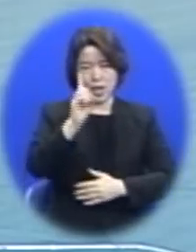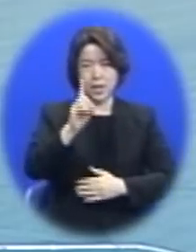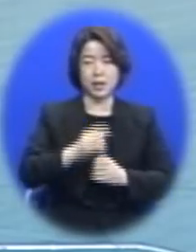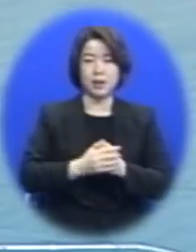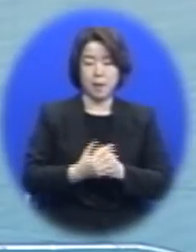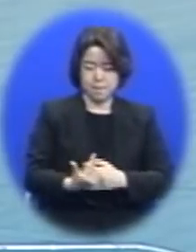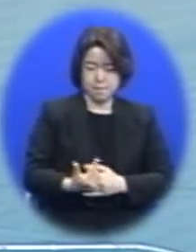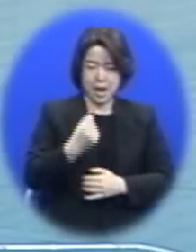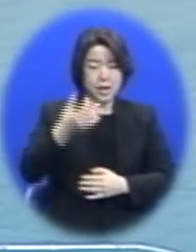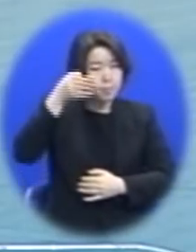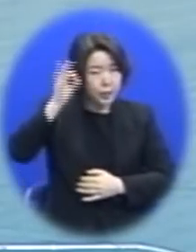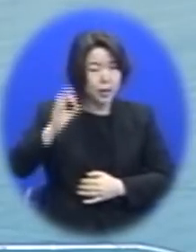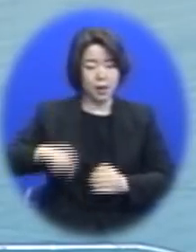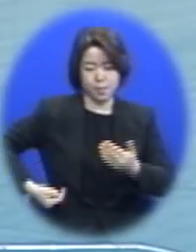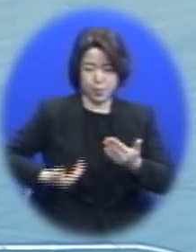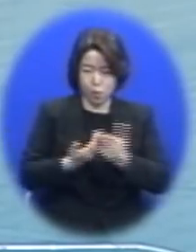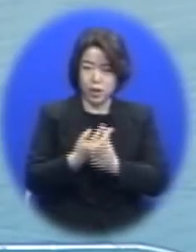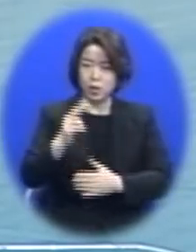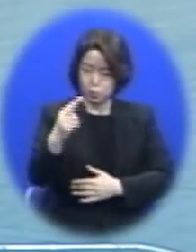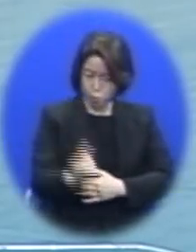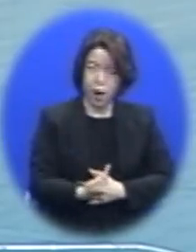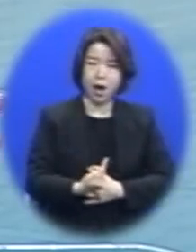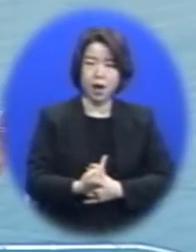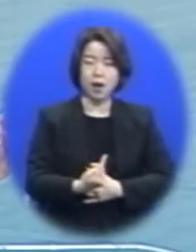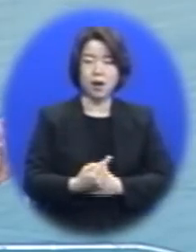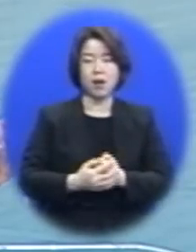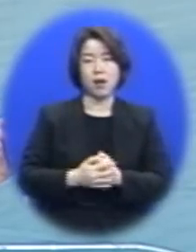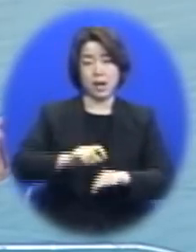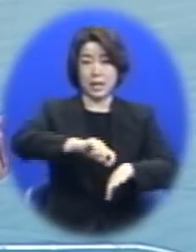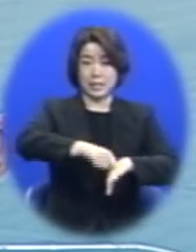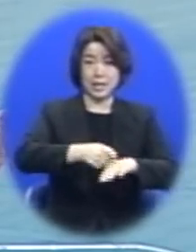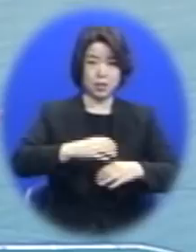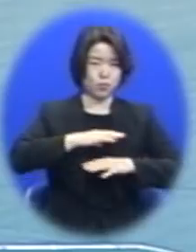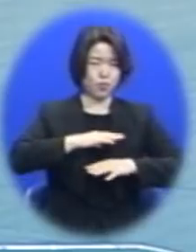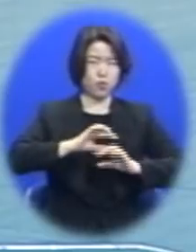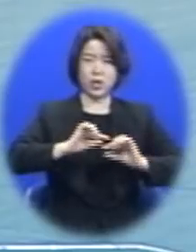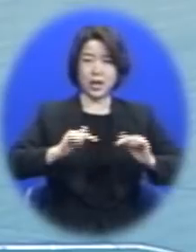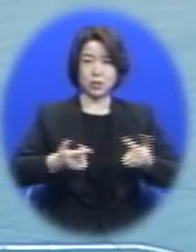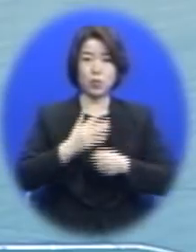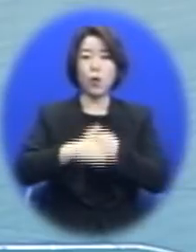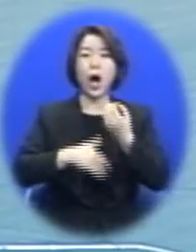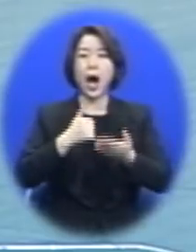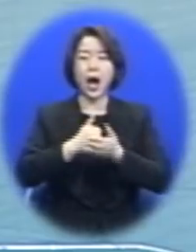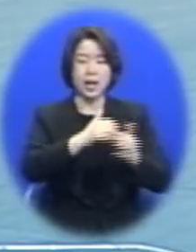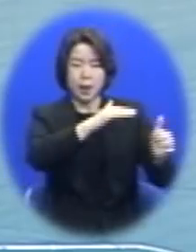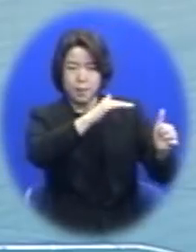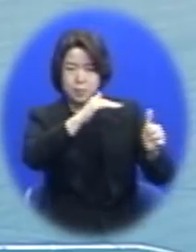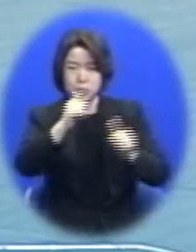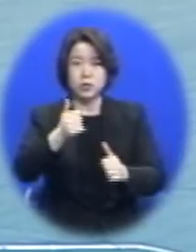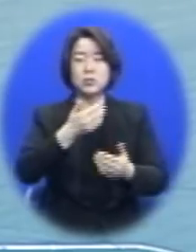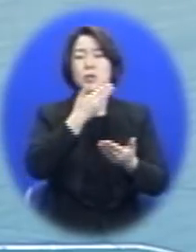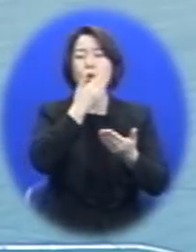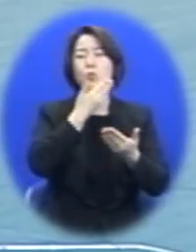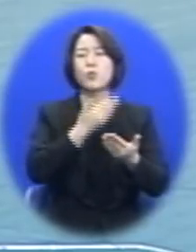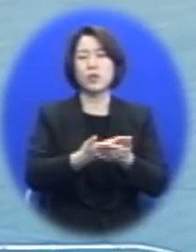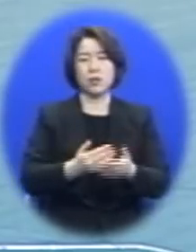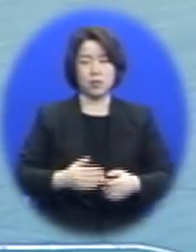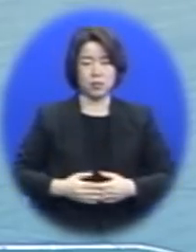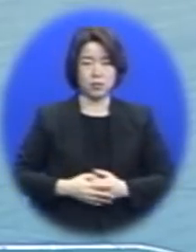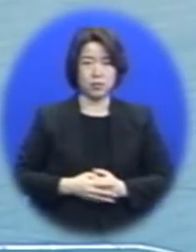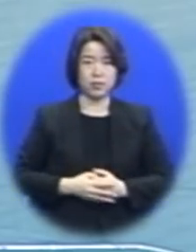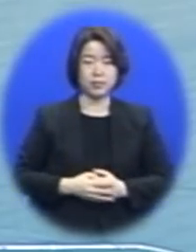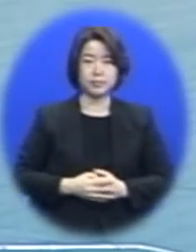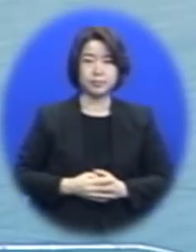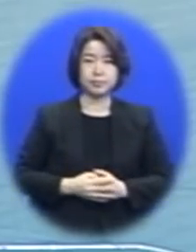회개하고 돌아올 하는걸 재앙이 무서운 게 아니고 하나님의 부르심이 귀중한 것이죠